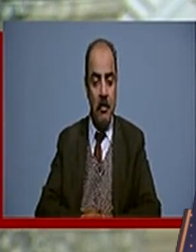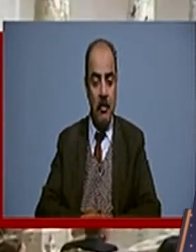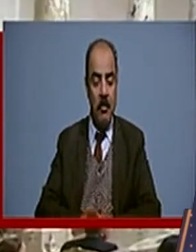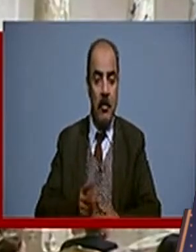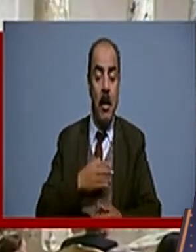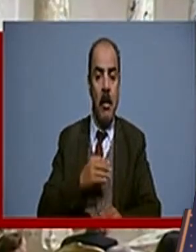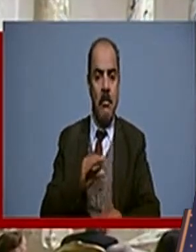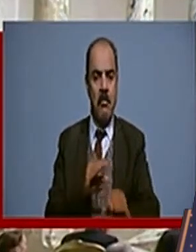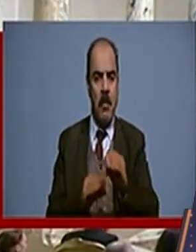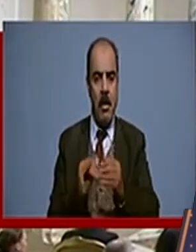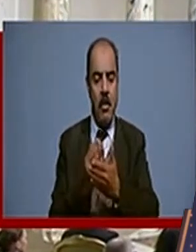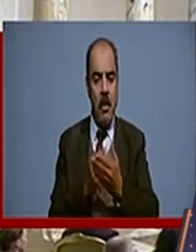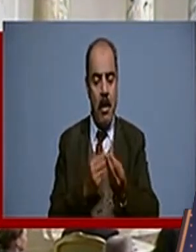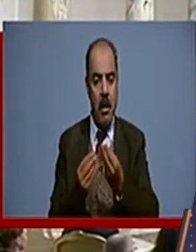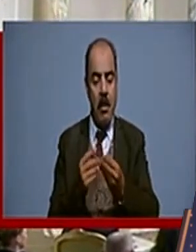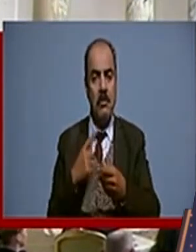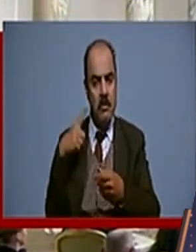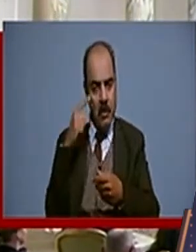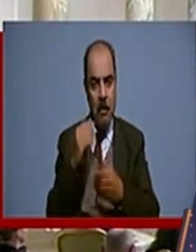السياسي الحالي وعواقب